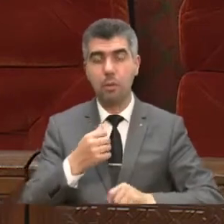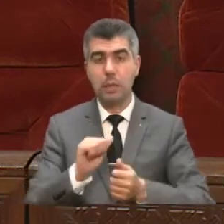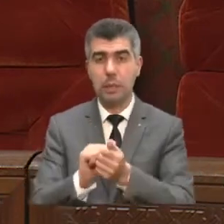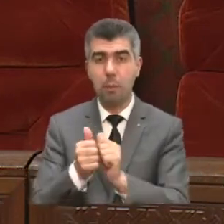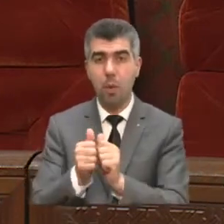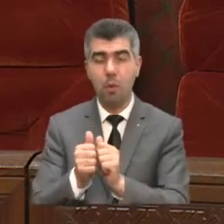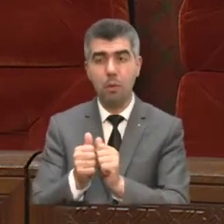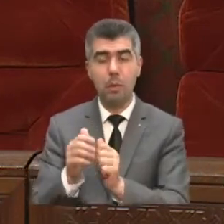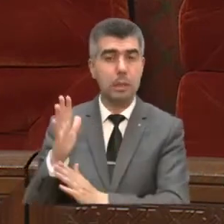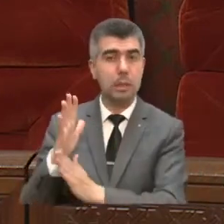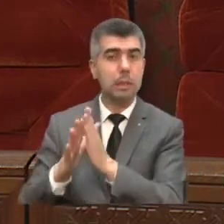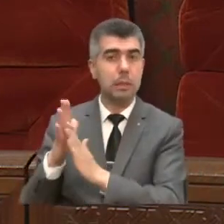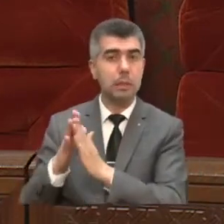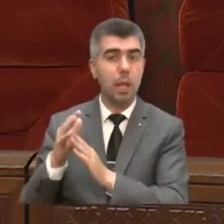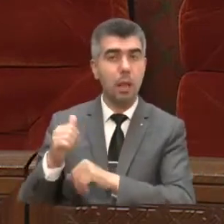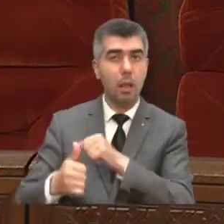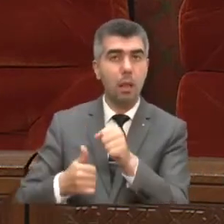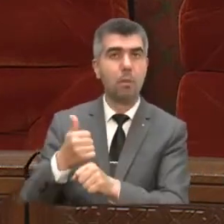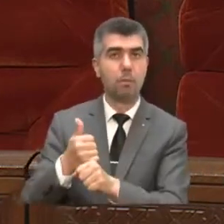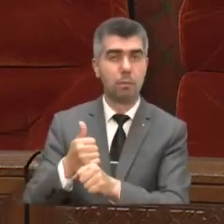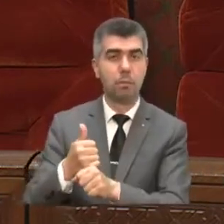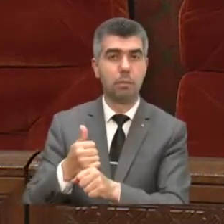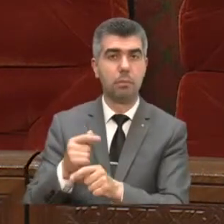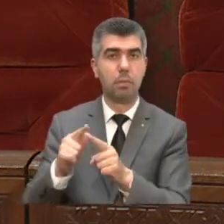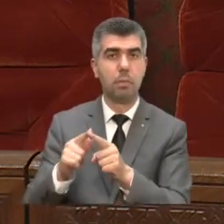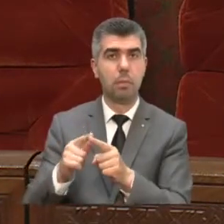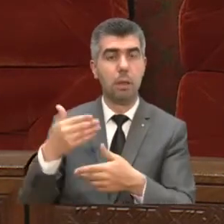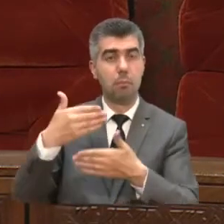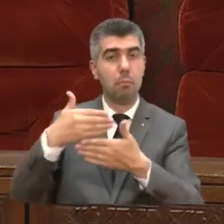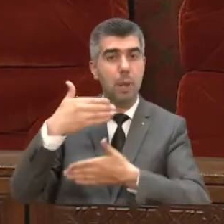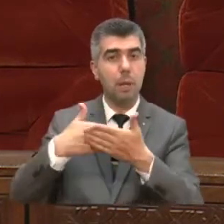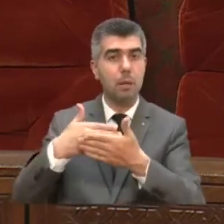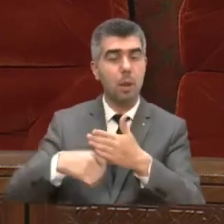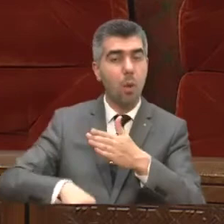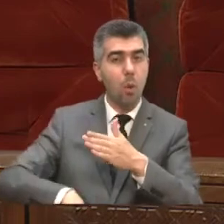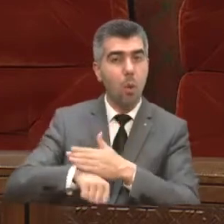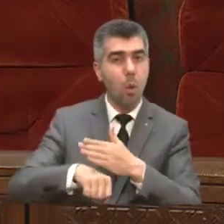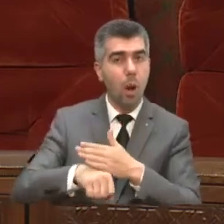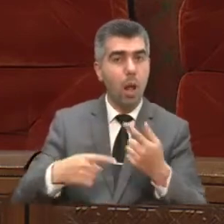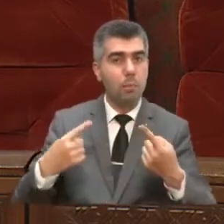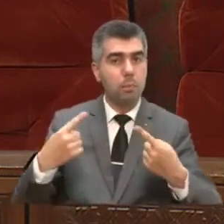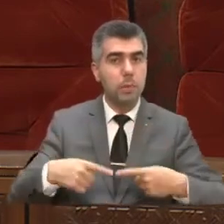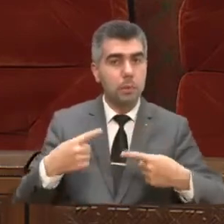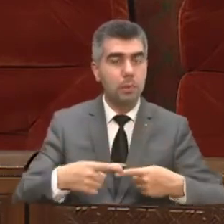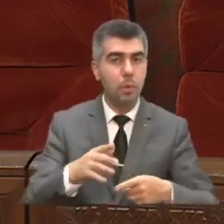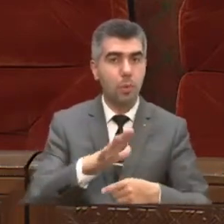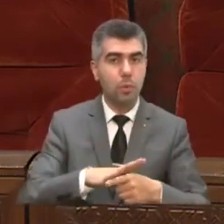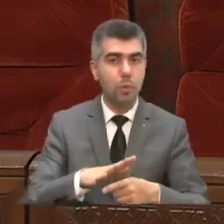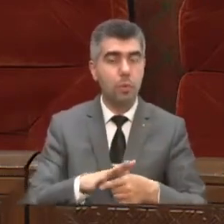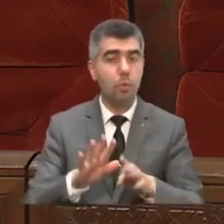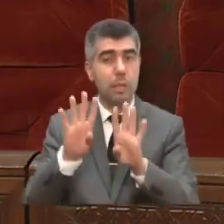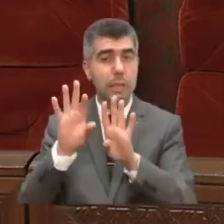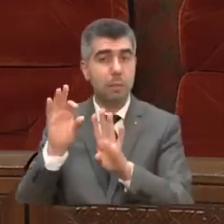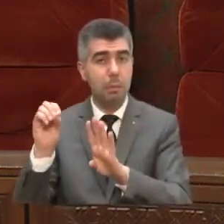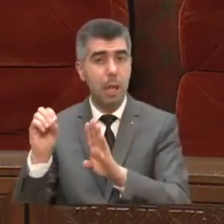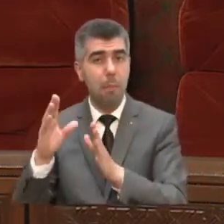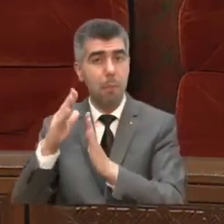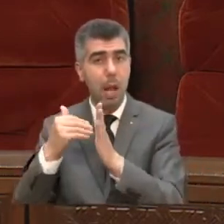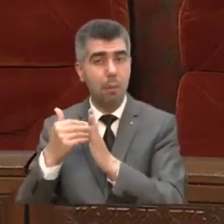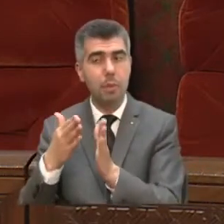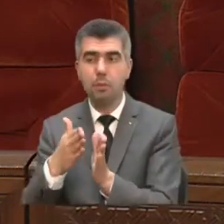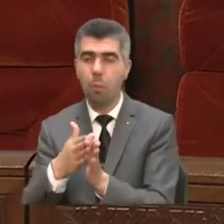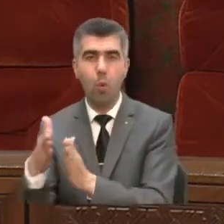السنوات الاخيره باحداث واحد العدد هام ديال الملاعب القرب. وهنا ما كنتكلمش على البرنامج ديال 800، البرنامج ديال 800 كيمشي للعالم